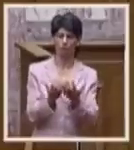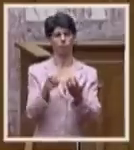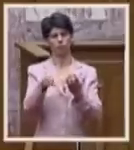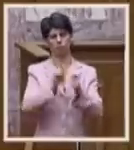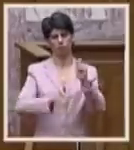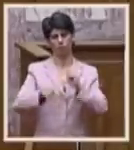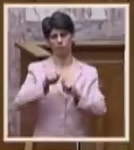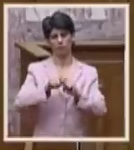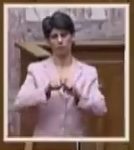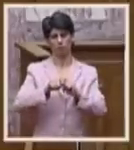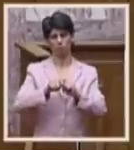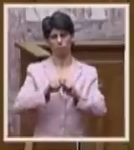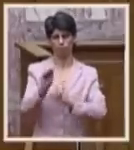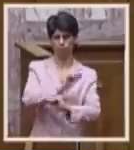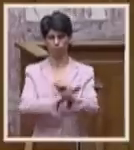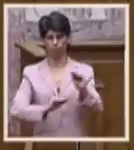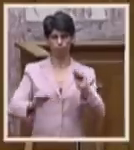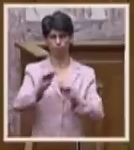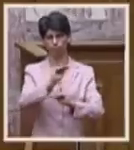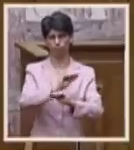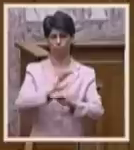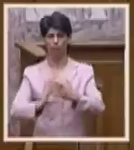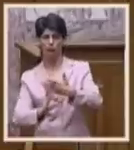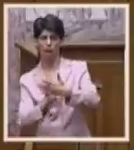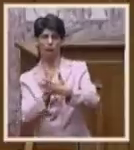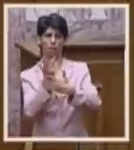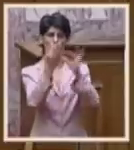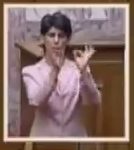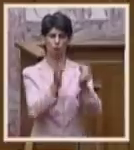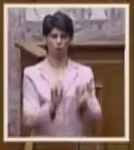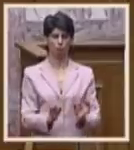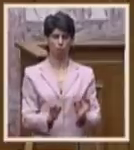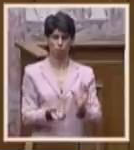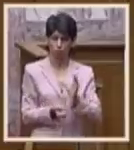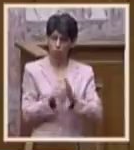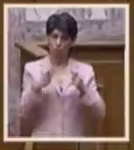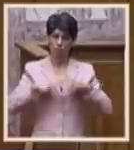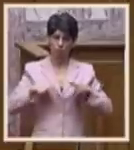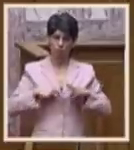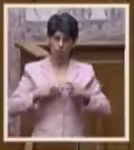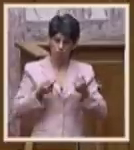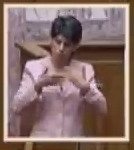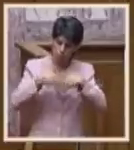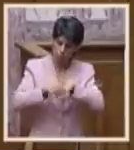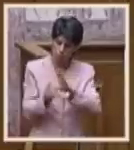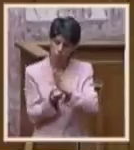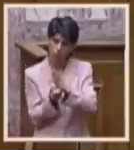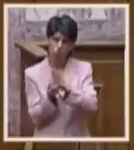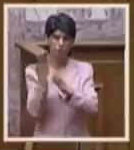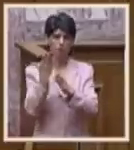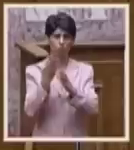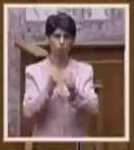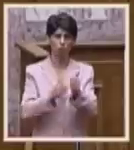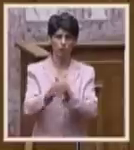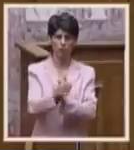και αλλαγής του αναπτυξιακού προτύπου. Η νέα κυβέρνηση προσαρμόζει τις νέες προτεραιότητες